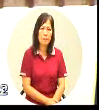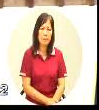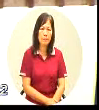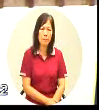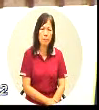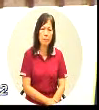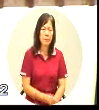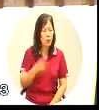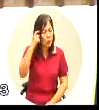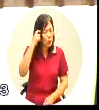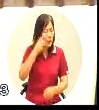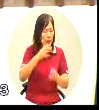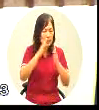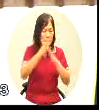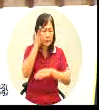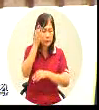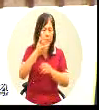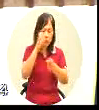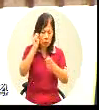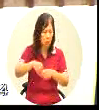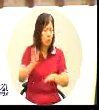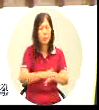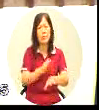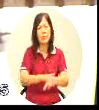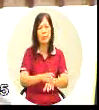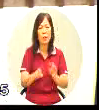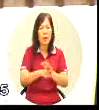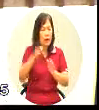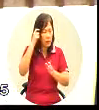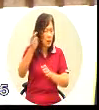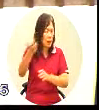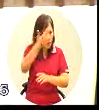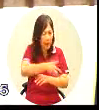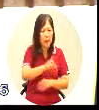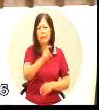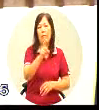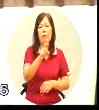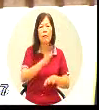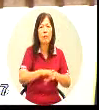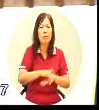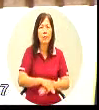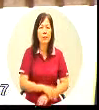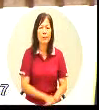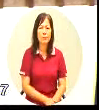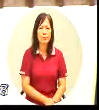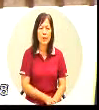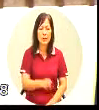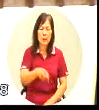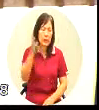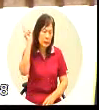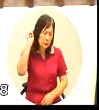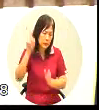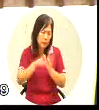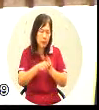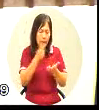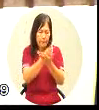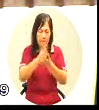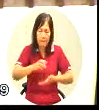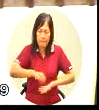我相信市政府没好过来啦，还嘛无可能啦，因为过来嘛无可能啦。所以像这样的一个讯息，大家担心的问